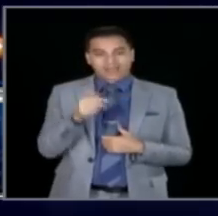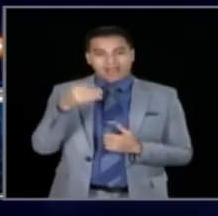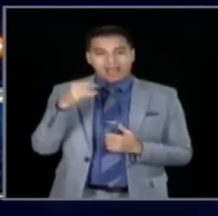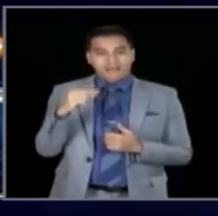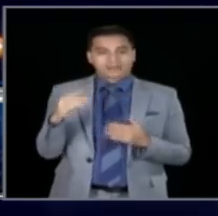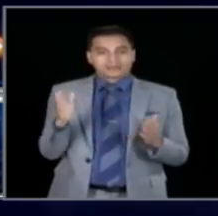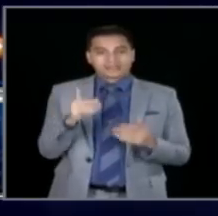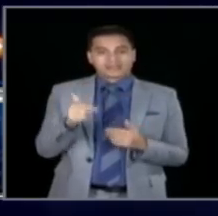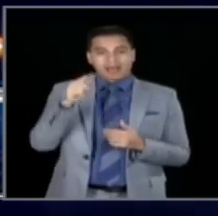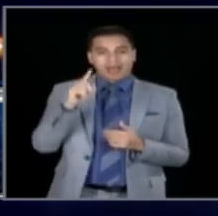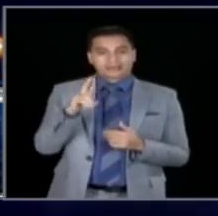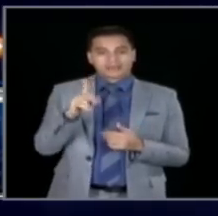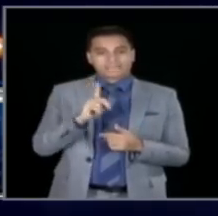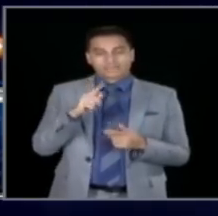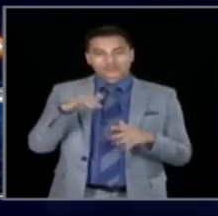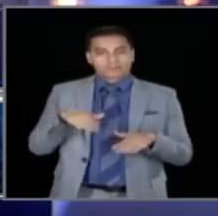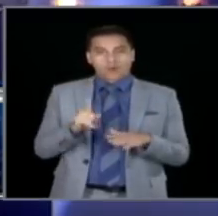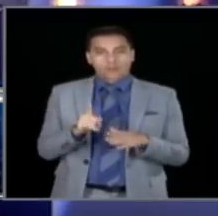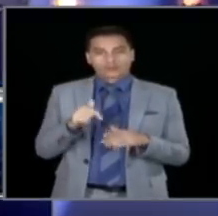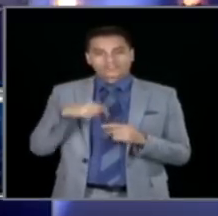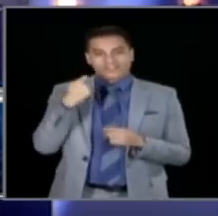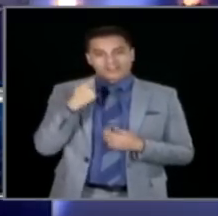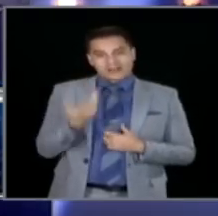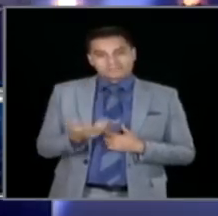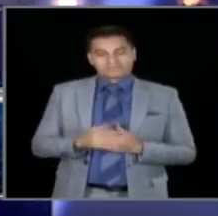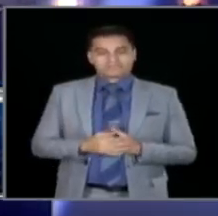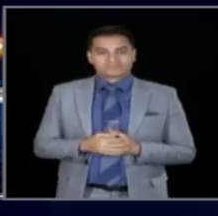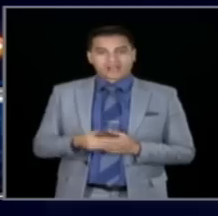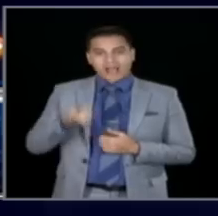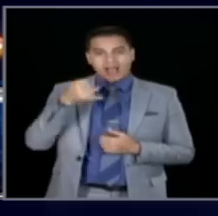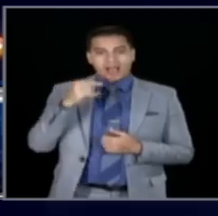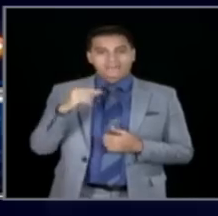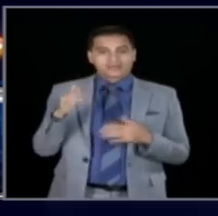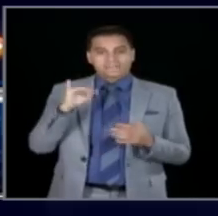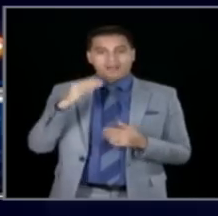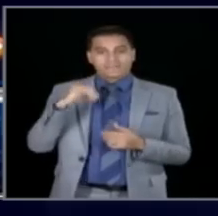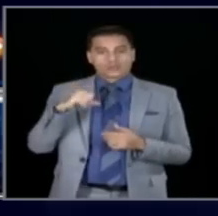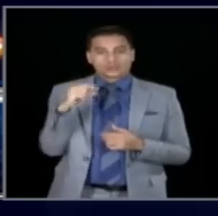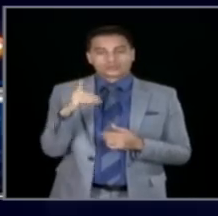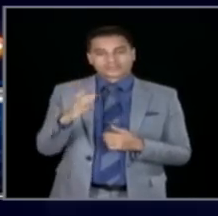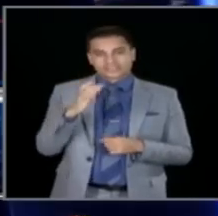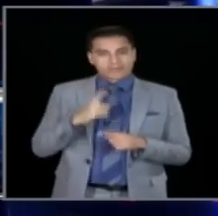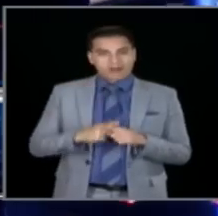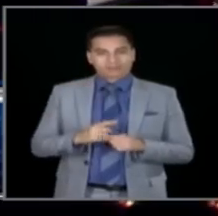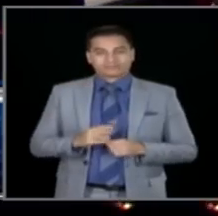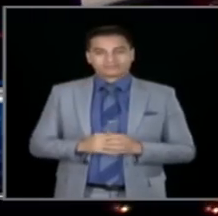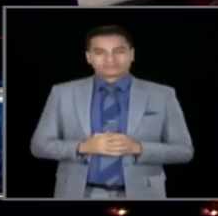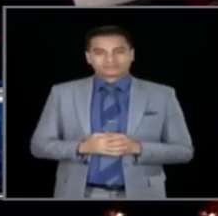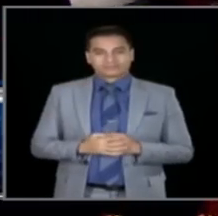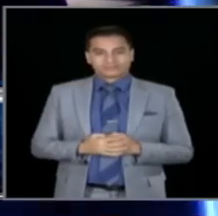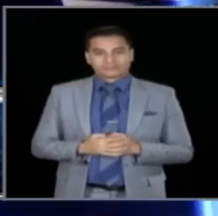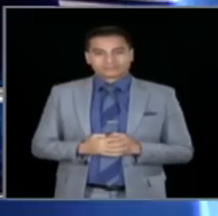أحمد راتب مش موجود في الفيلم. أحمد محمود إجابة خاطئة.